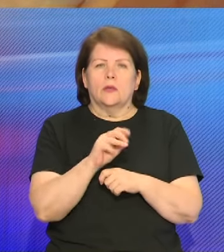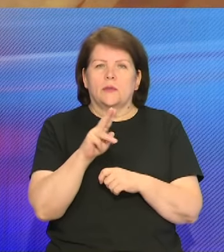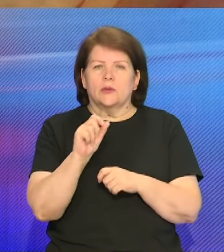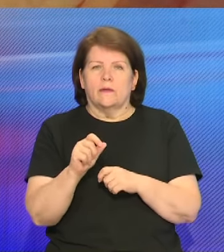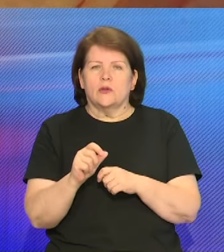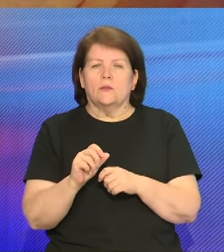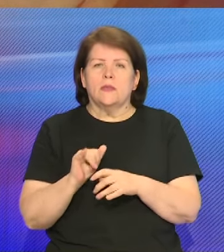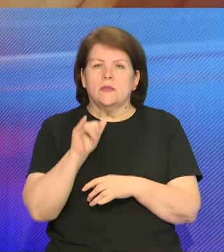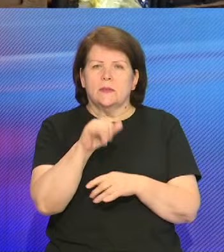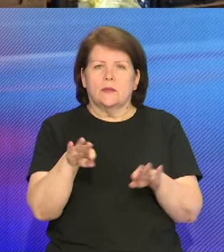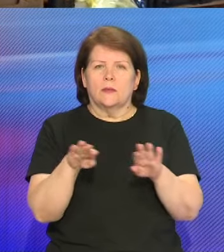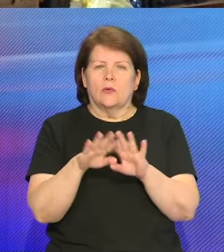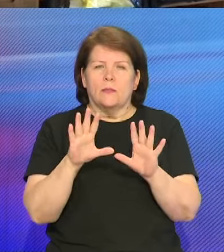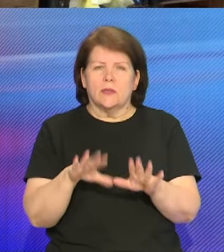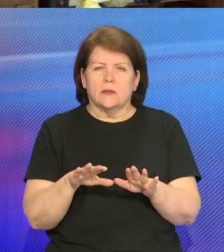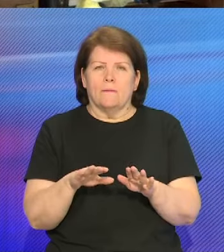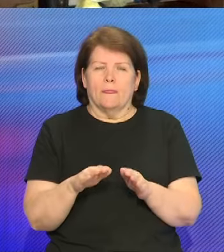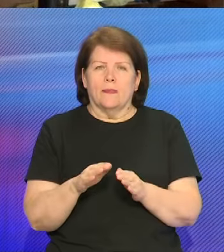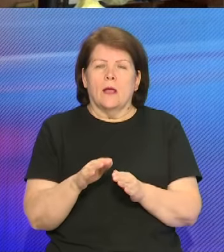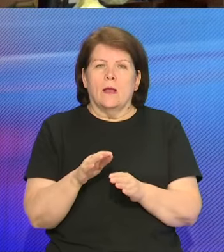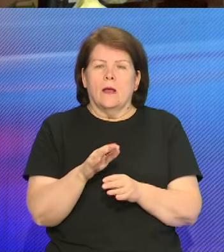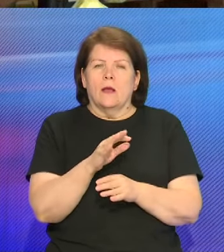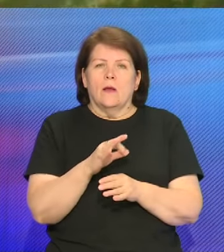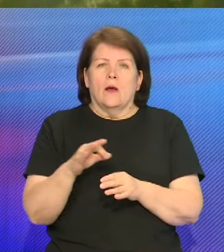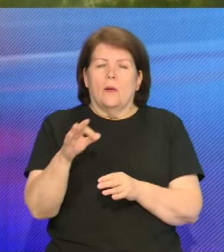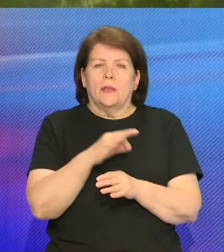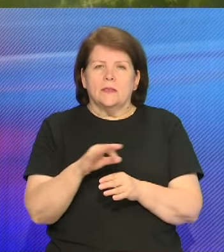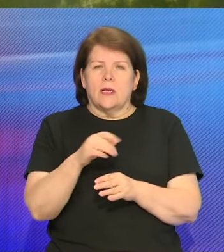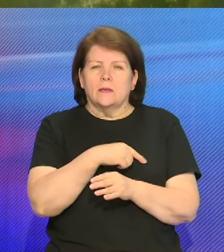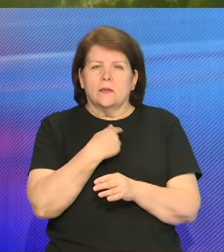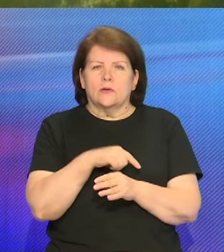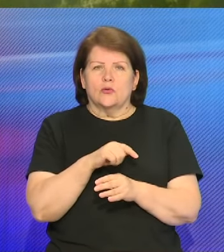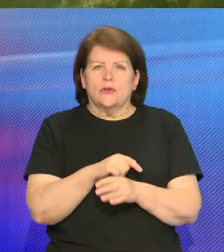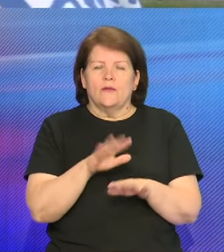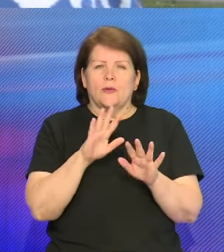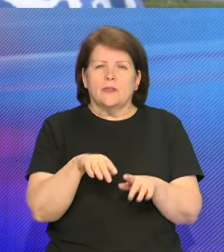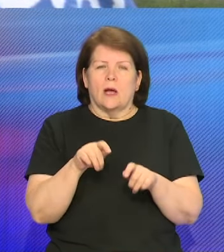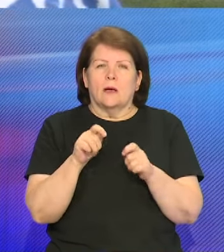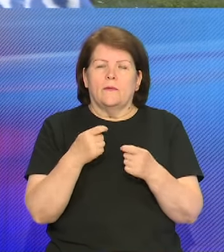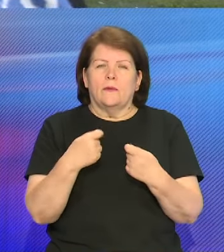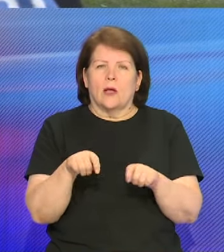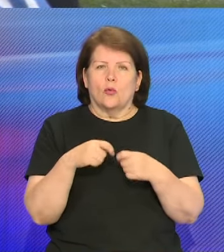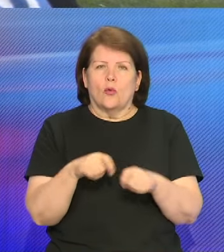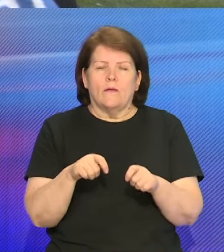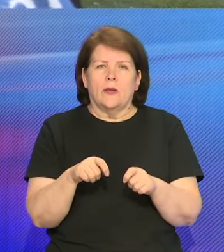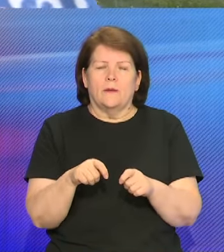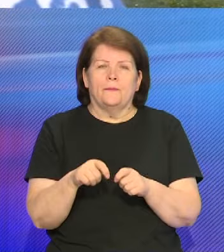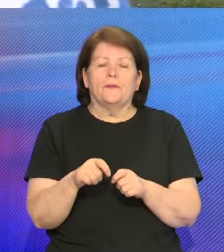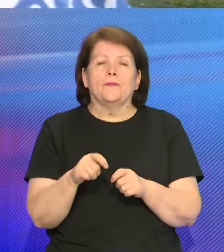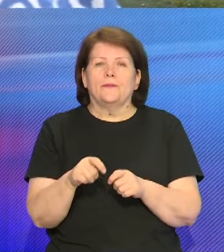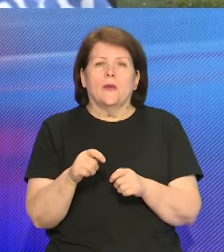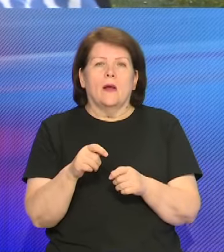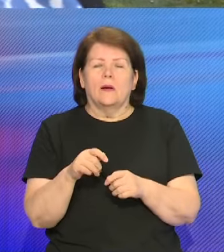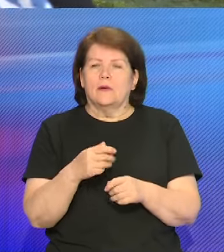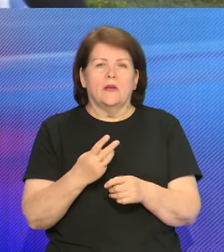такіх. Марыя Рувкіна з абласной санітарнай службы ў кропках вулічнага гандлю не самы жаданы госць. Забачыўшы